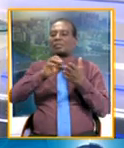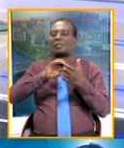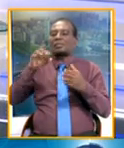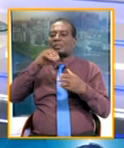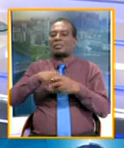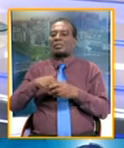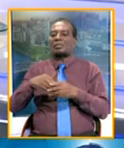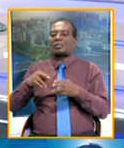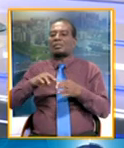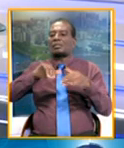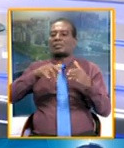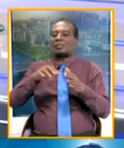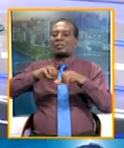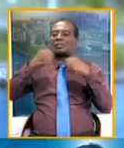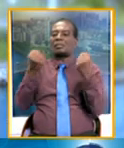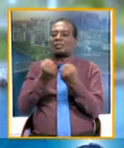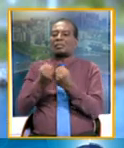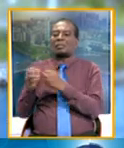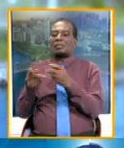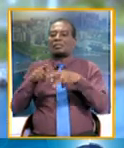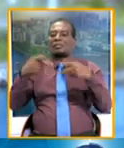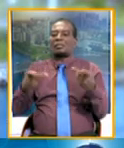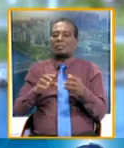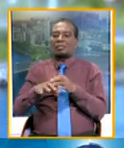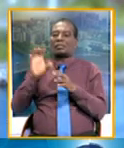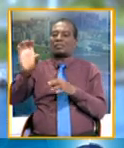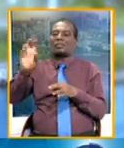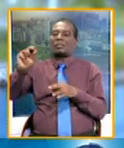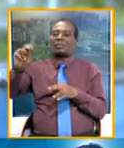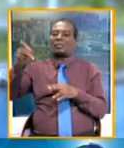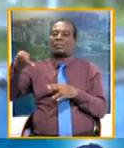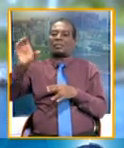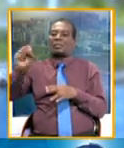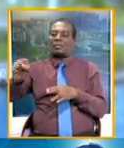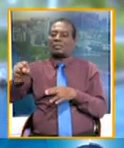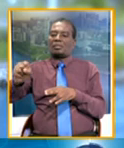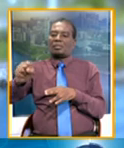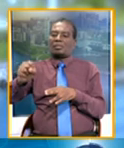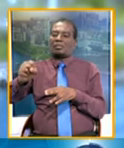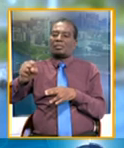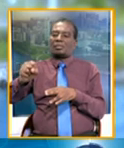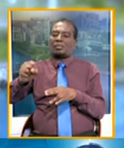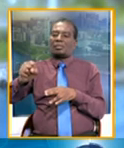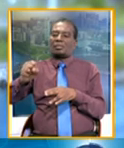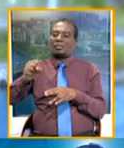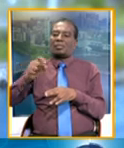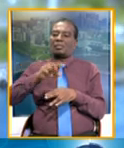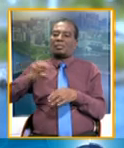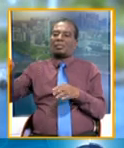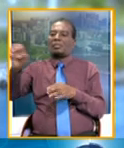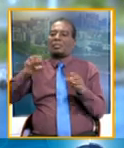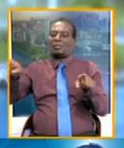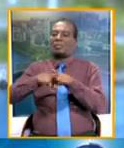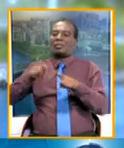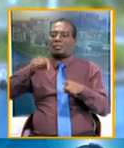un régime social spécifique mis en place par la CNPS, la Caisse nationale de prévoyance sociale. Lui, eux aussi,